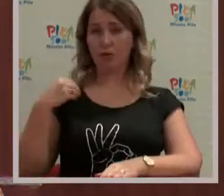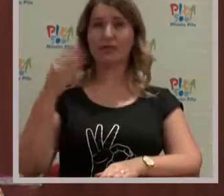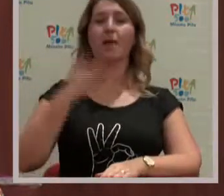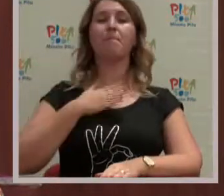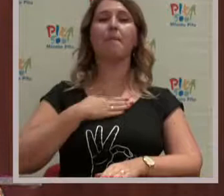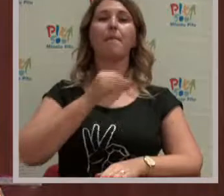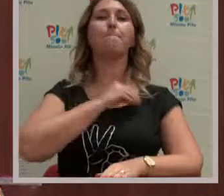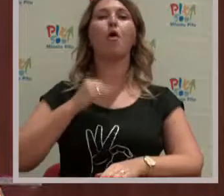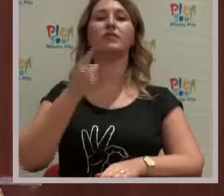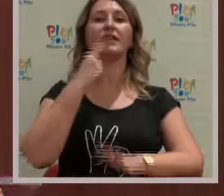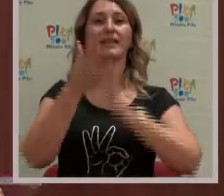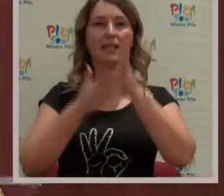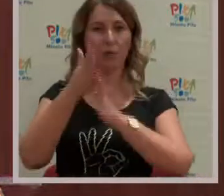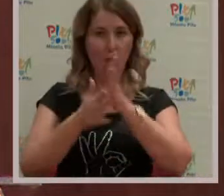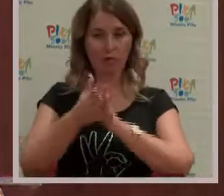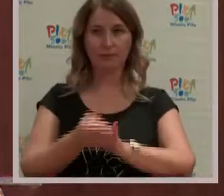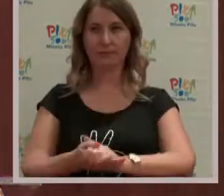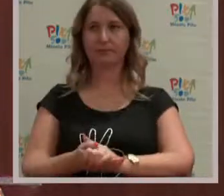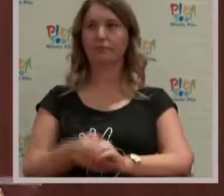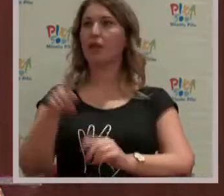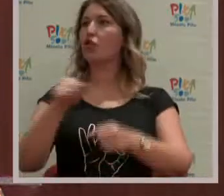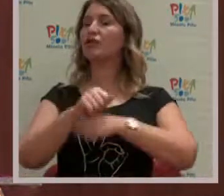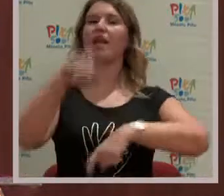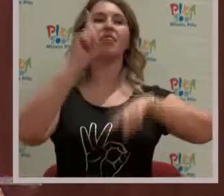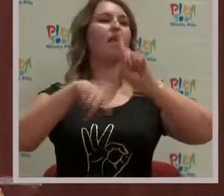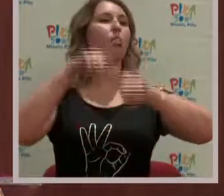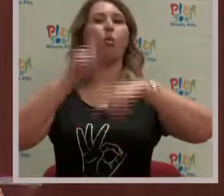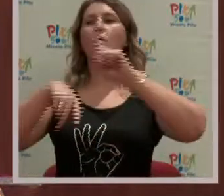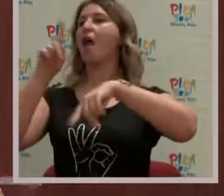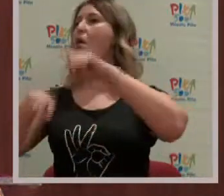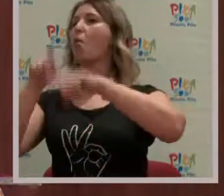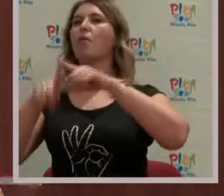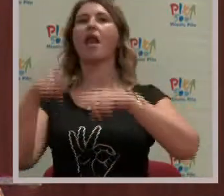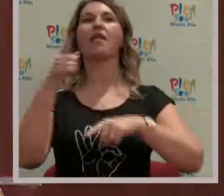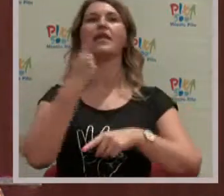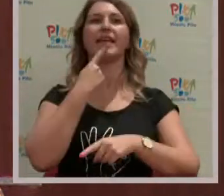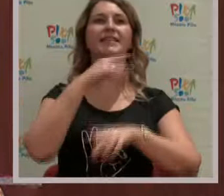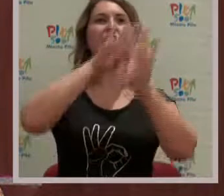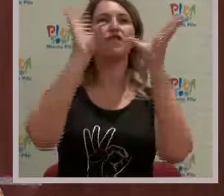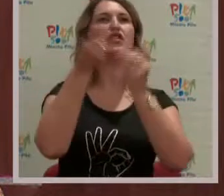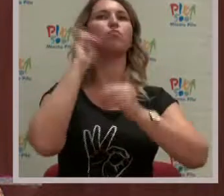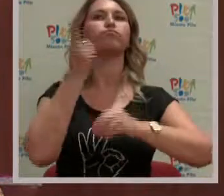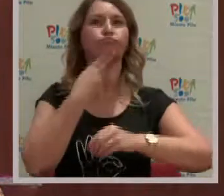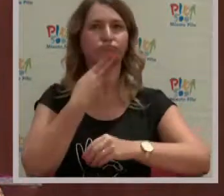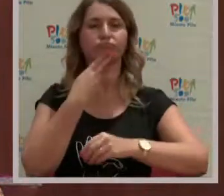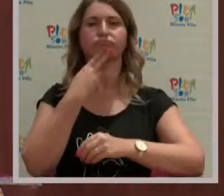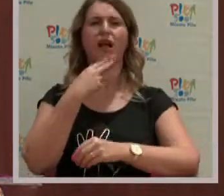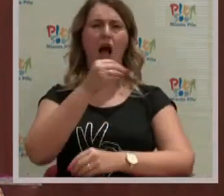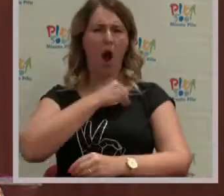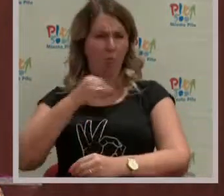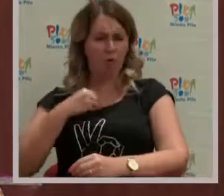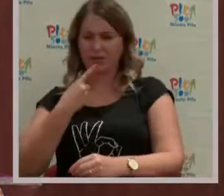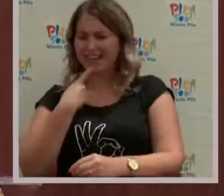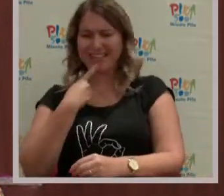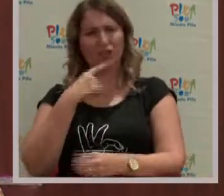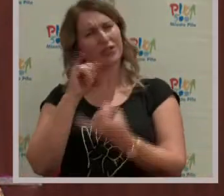Pamiętajmy też o tym, że polski język migowy to jest naturalny język, w którym komunikują się głusi. Język polski jest drugim językiem.